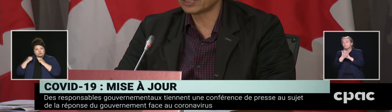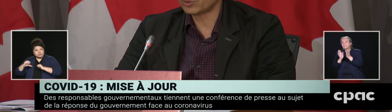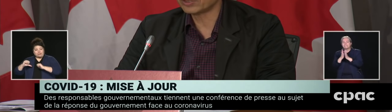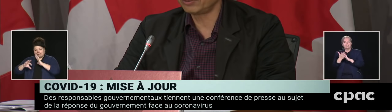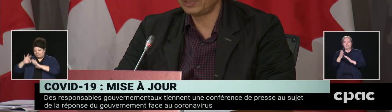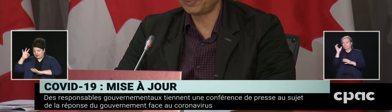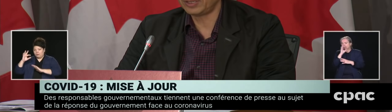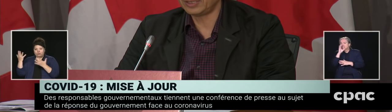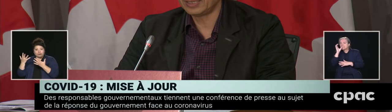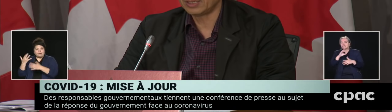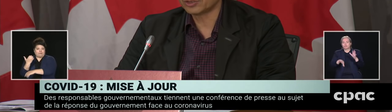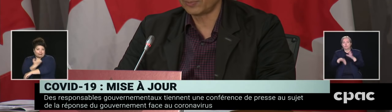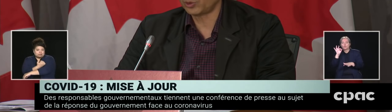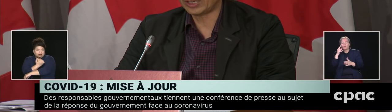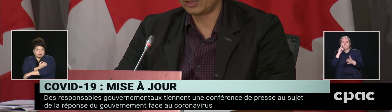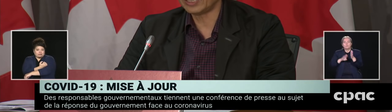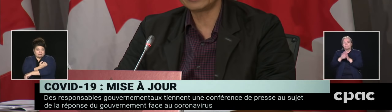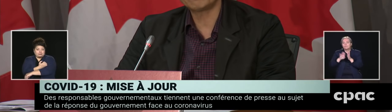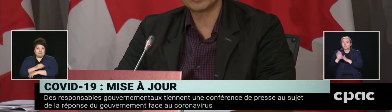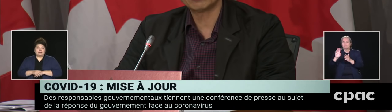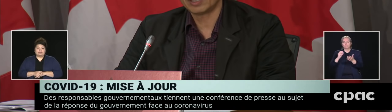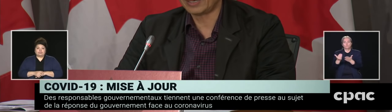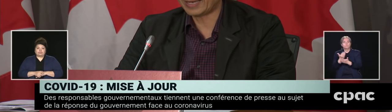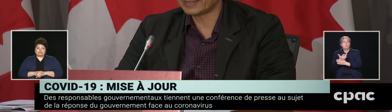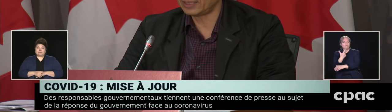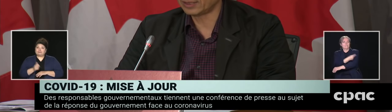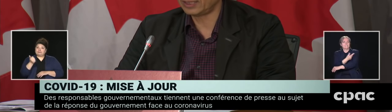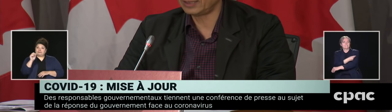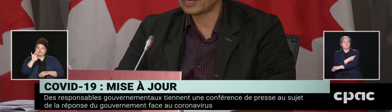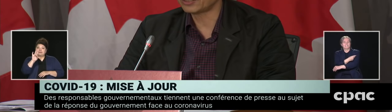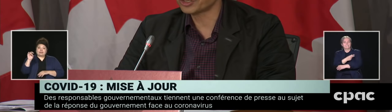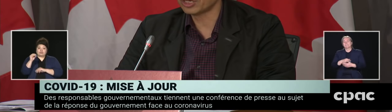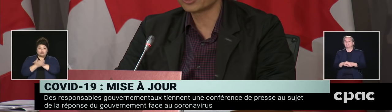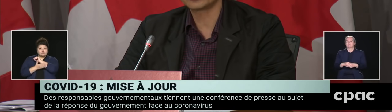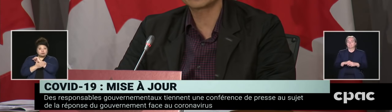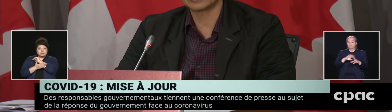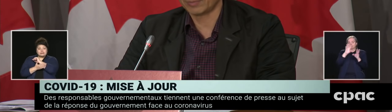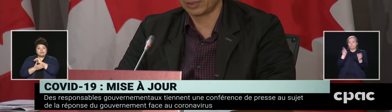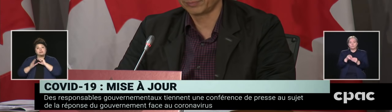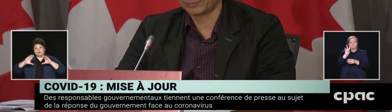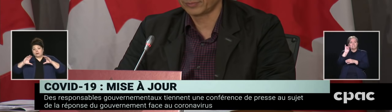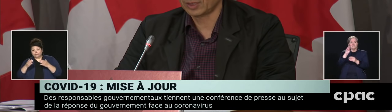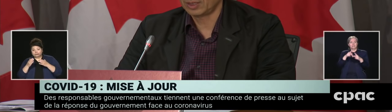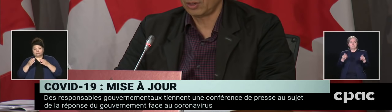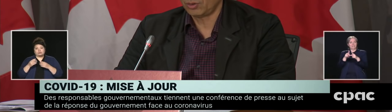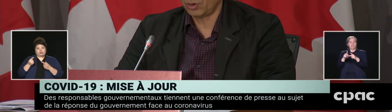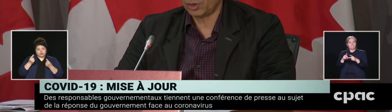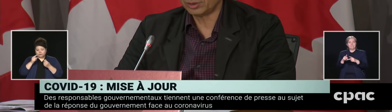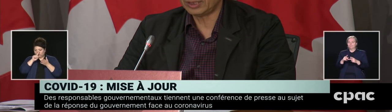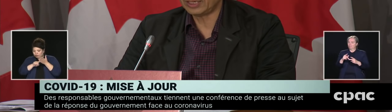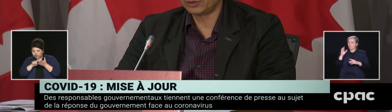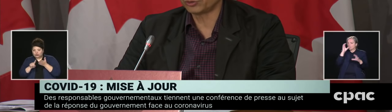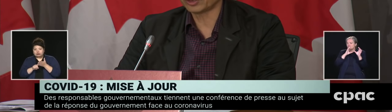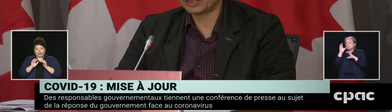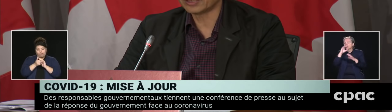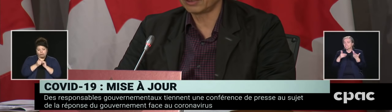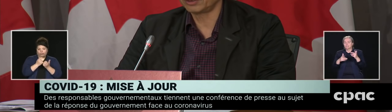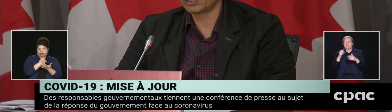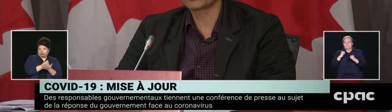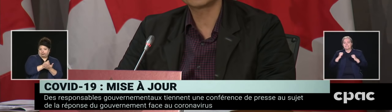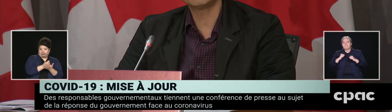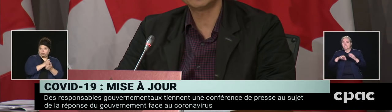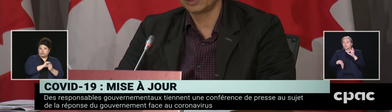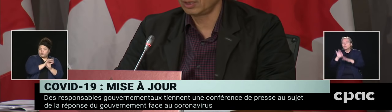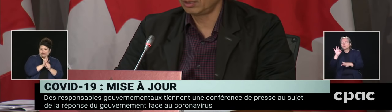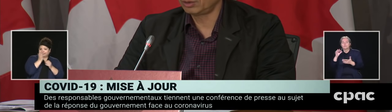plus de 70 pays s'emploient collectivement à accélérer la recherche de traitements. Or, il y a une autre leçon